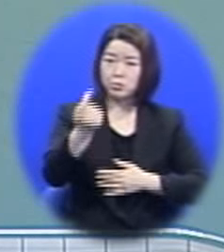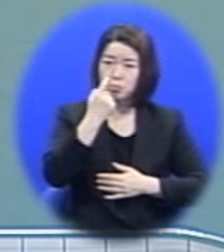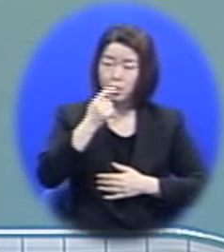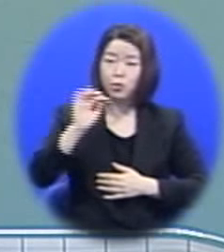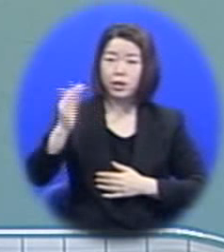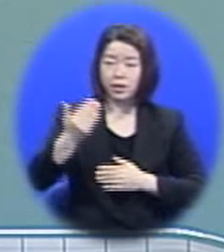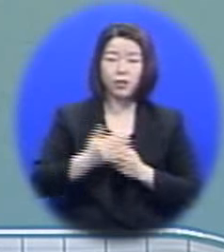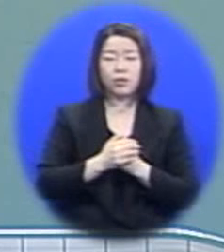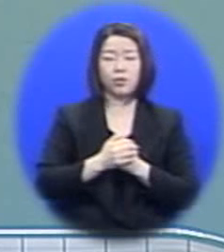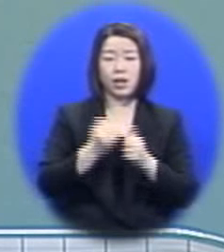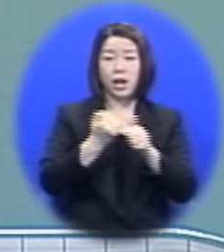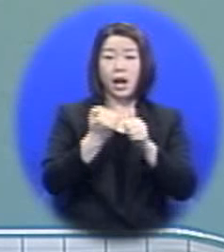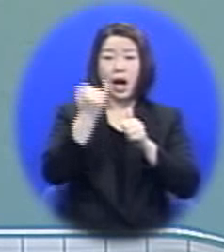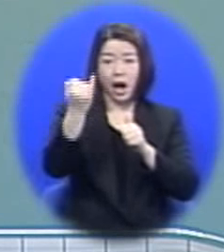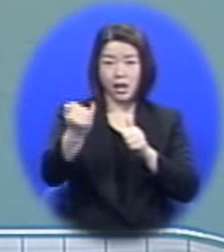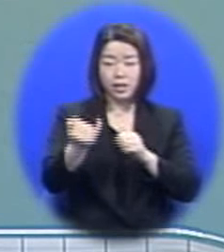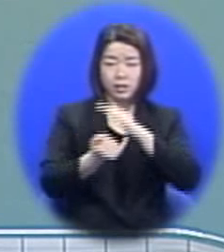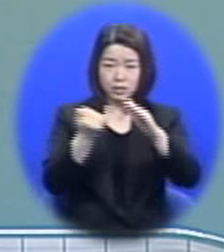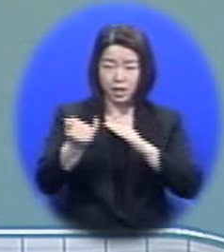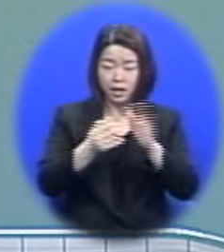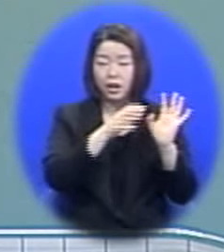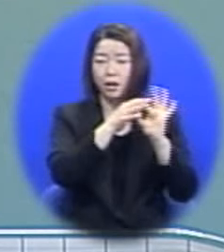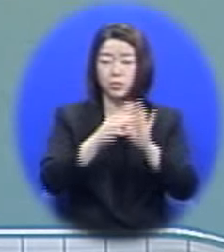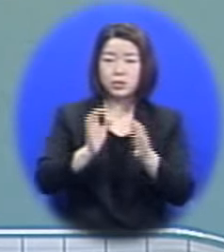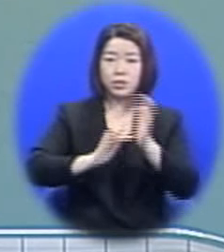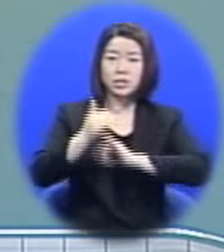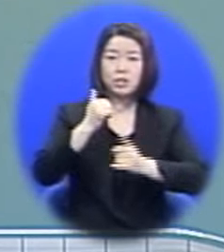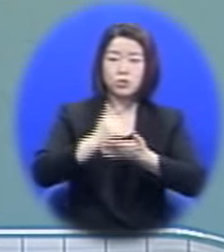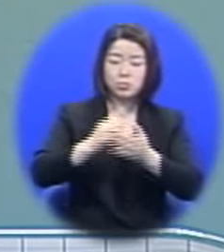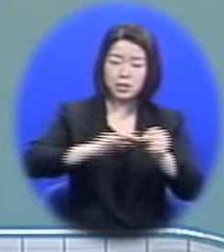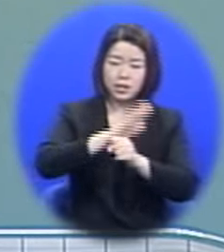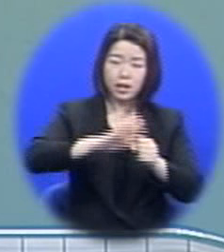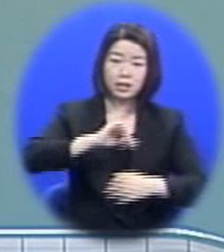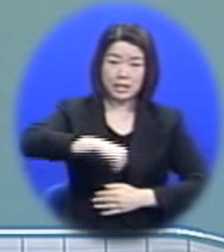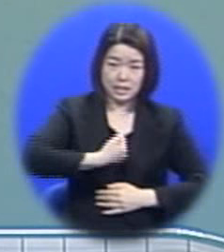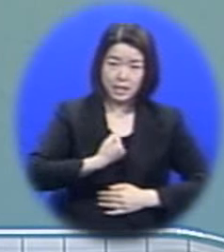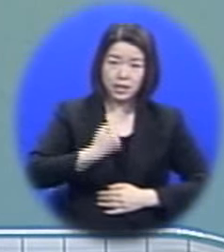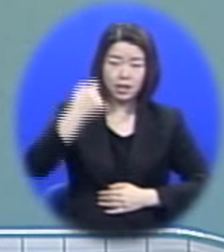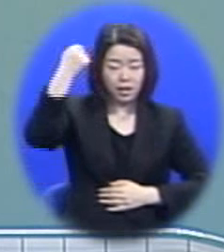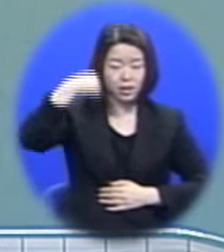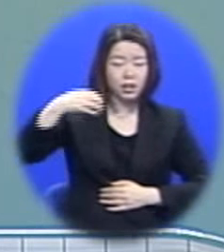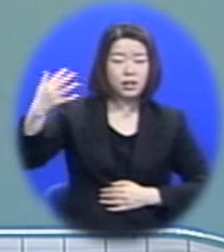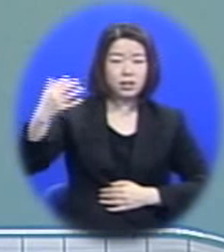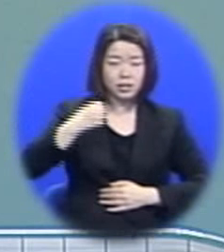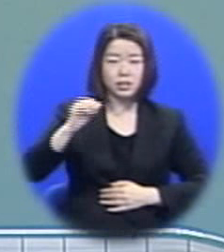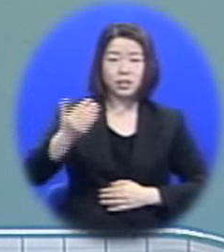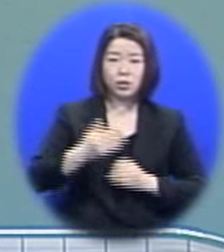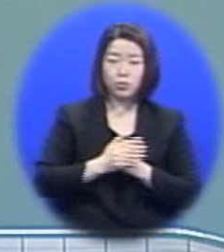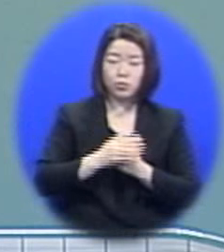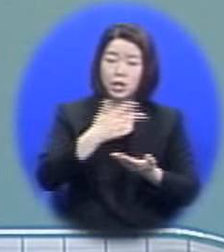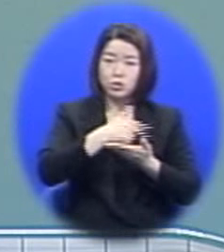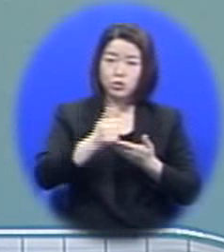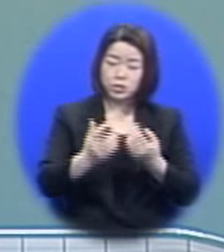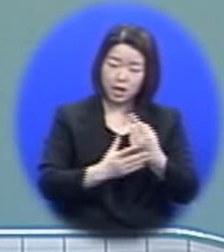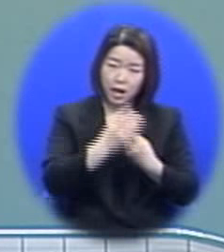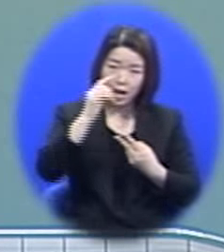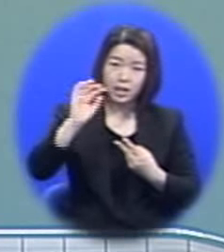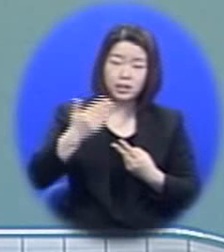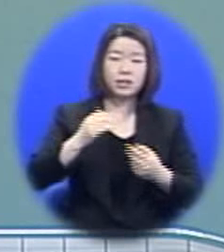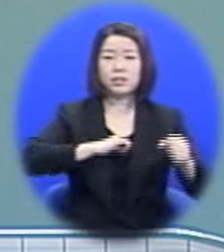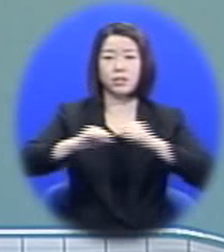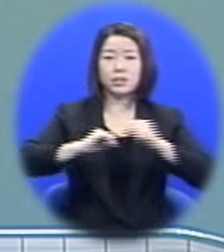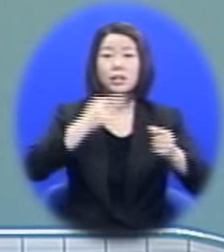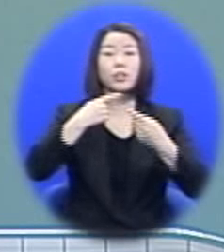되는 거예요. 아내를 사랑하면서 예수님의 사랑을 본인이 누리게 되고 그리고 주님과 하나되는 역사를 경험하게 되는